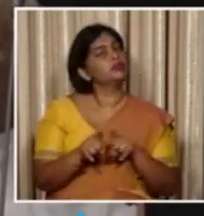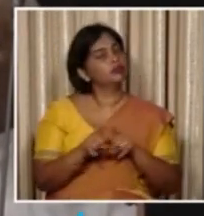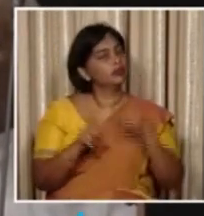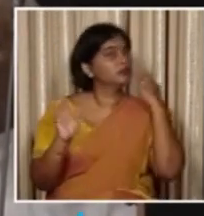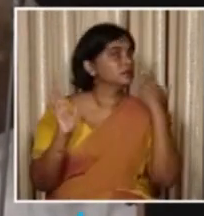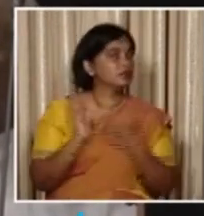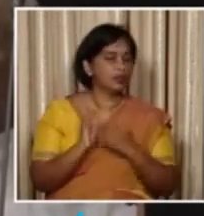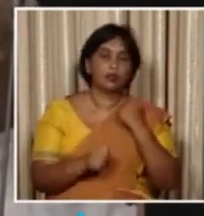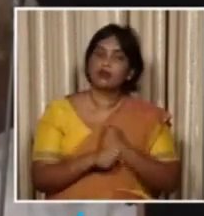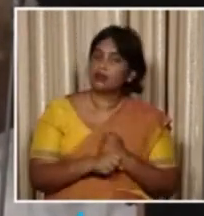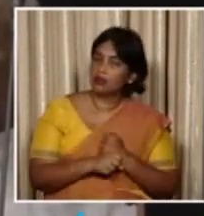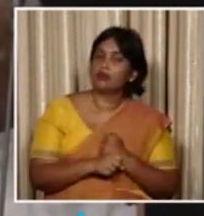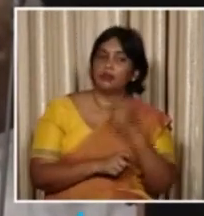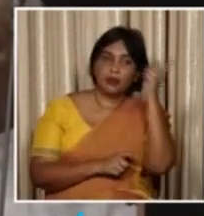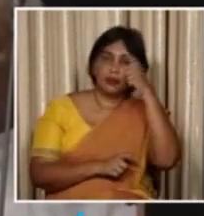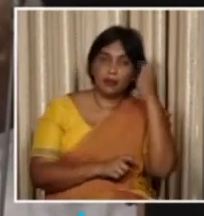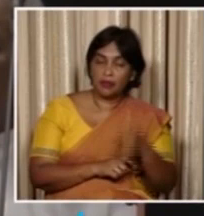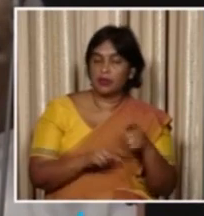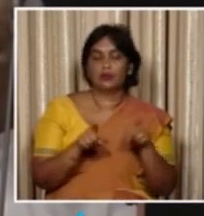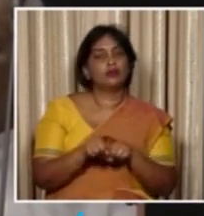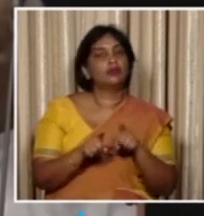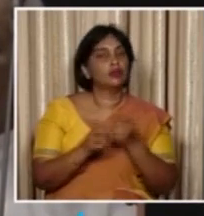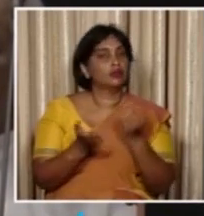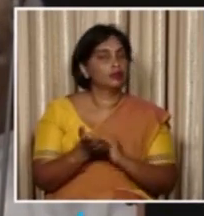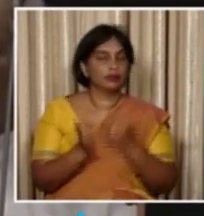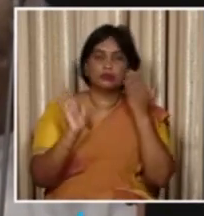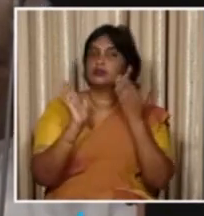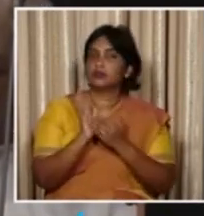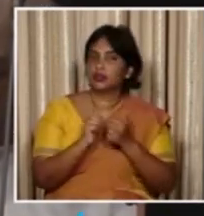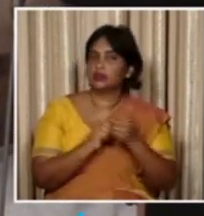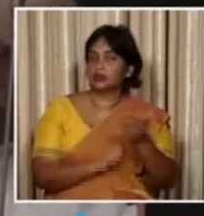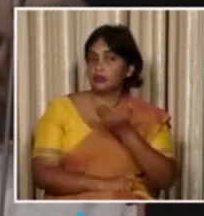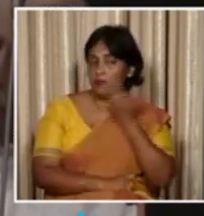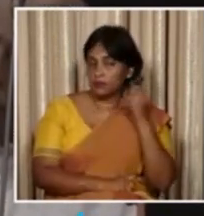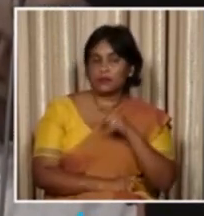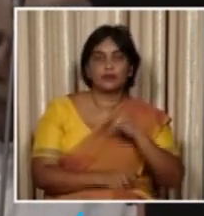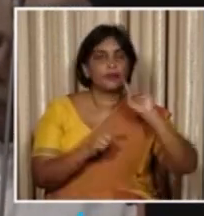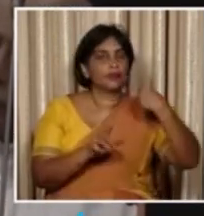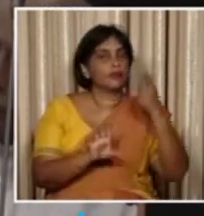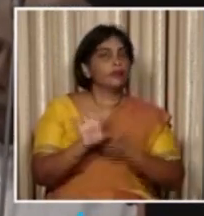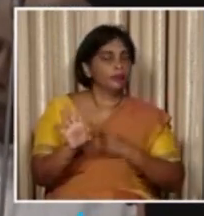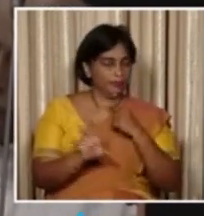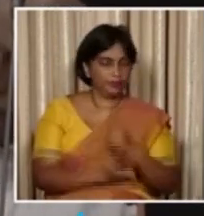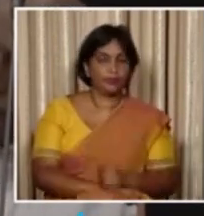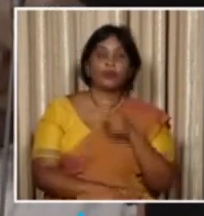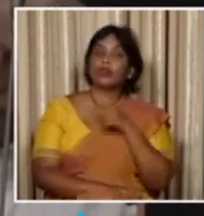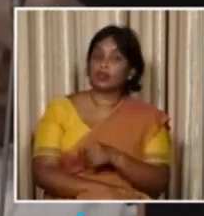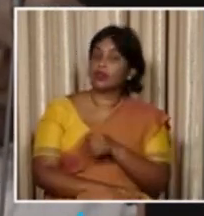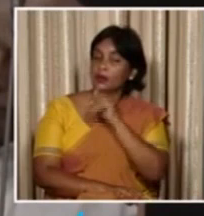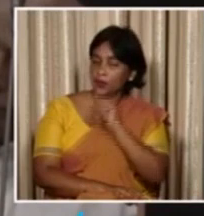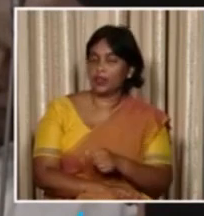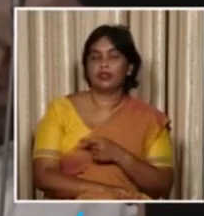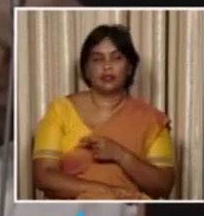කරගෙන රජයේ අංශයේ වැටුප් පිළිබඳ යලි සලකා බැලීමක් කළ හැක්කේ ලබන වසරේදීයි. ඒක තමයි